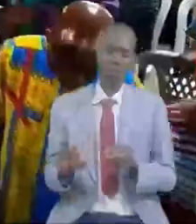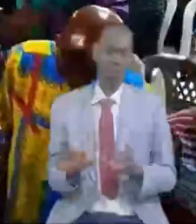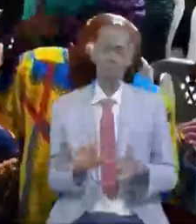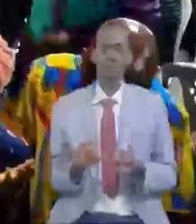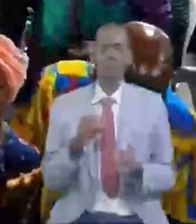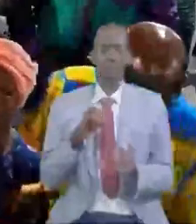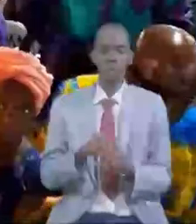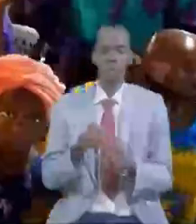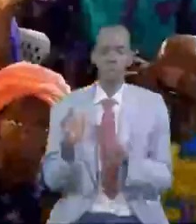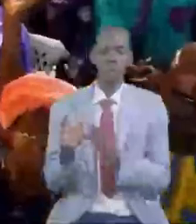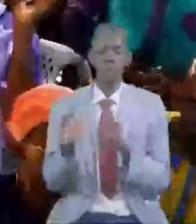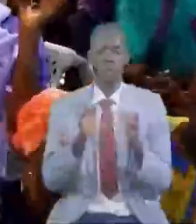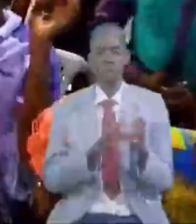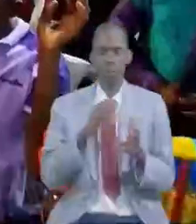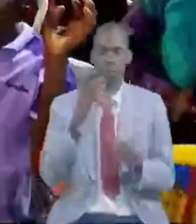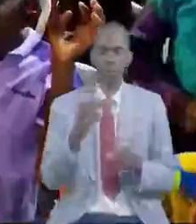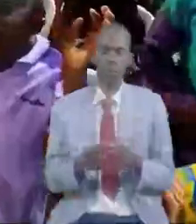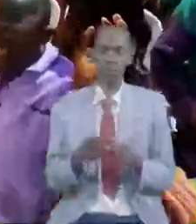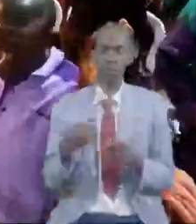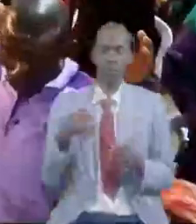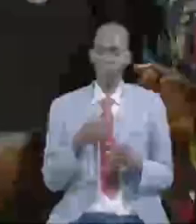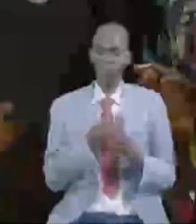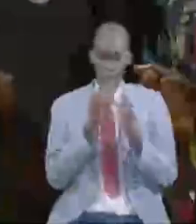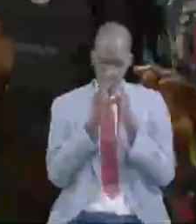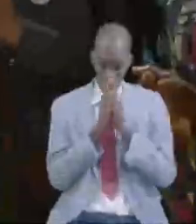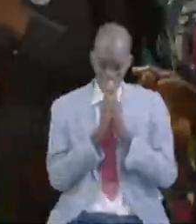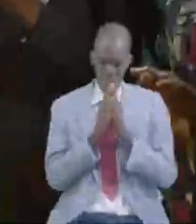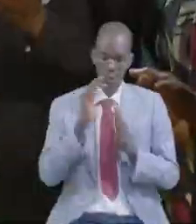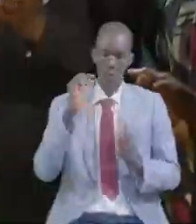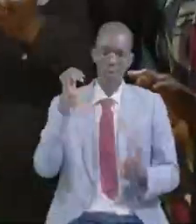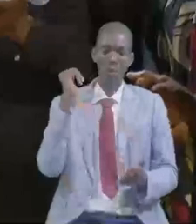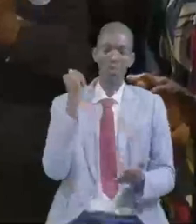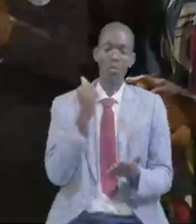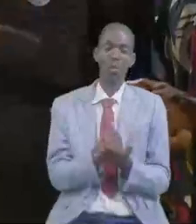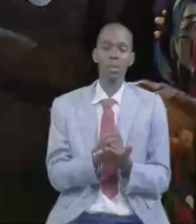Au nom de Jésus, nous prions.